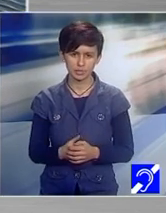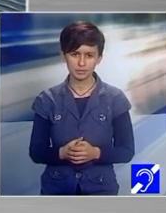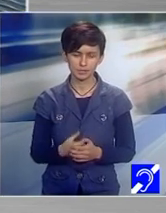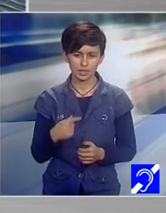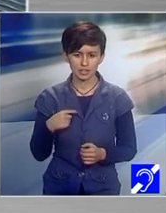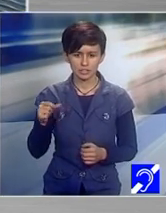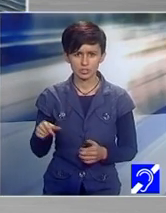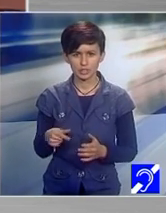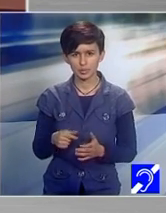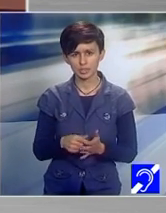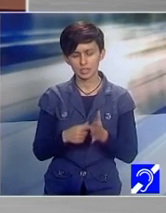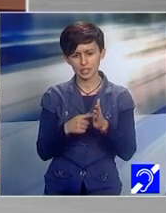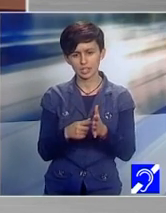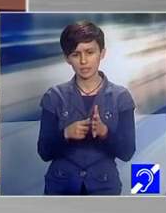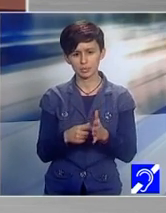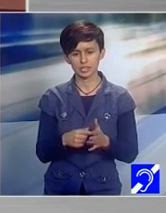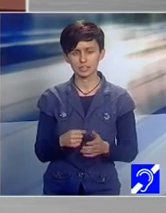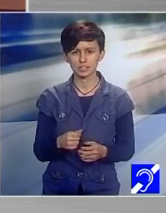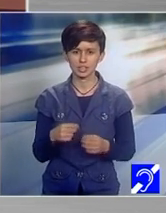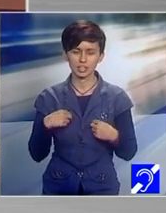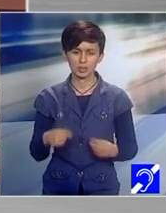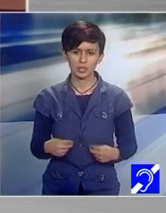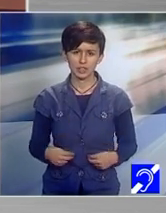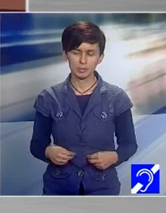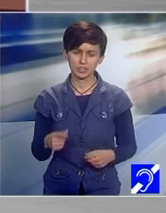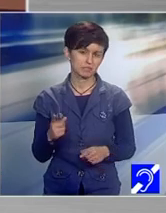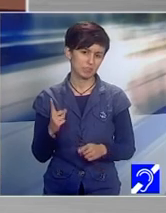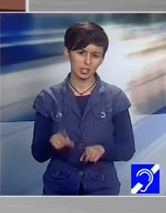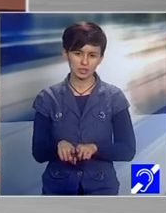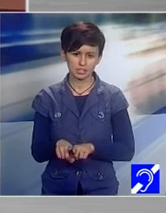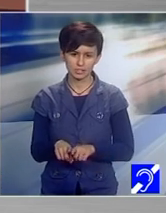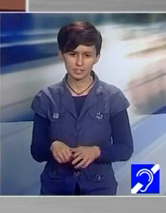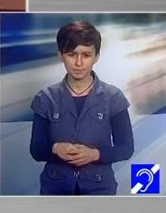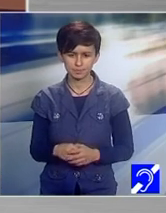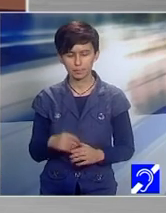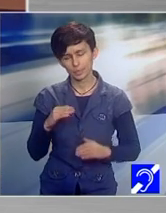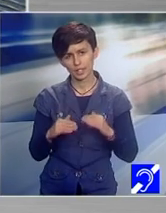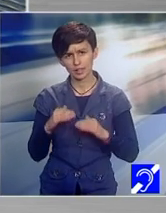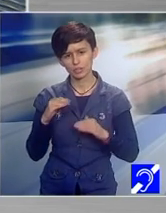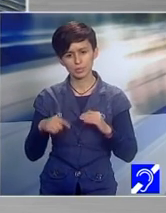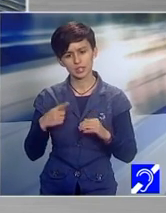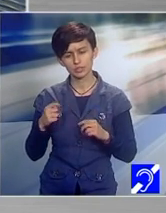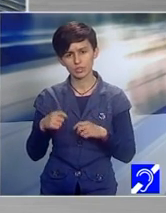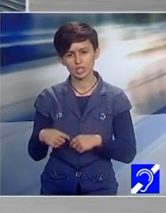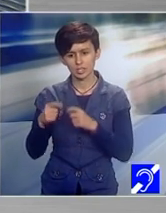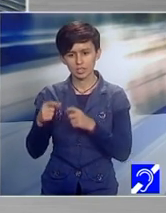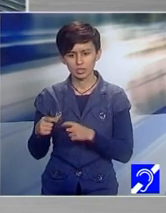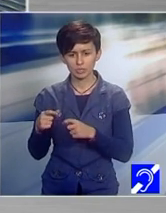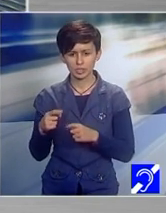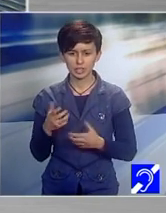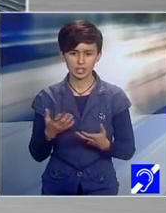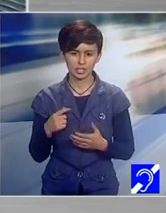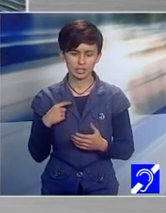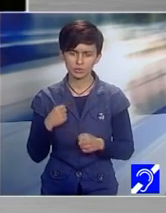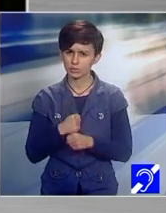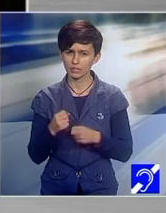Și care tot așa, și au fost. Foarte puțin. Banii față de avocați. Alte domenii. mai, da. puțin prioritare. Pentru